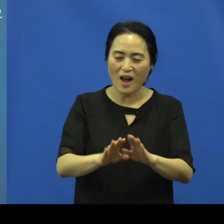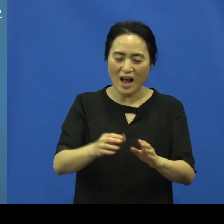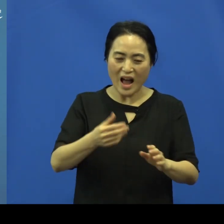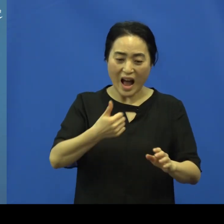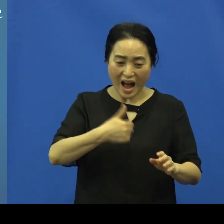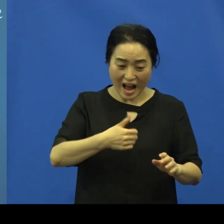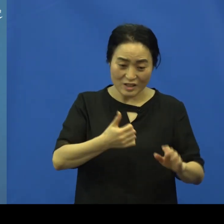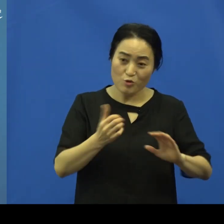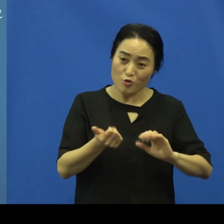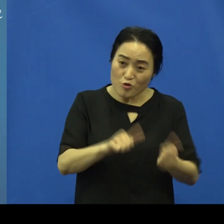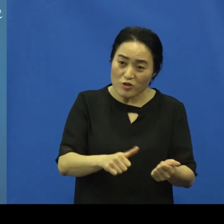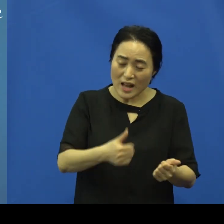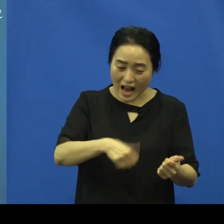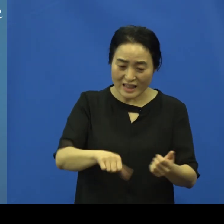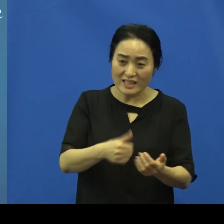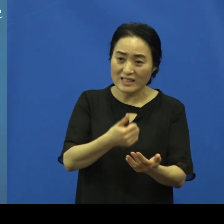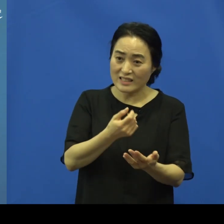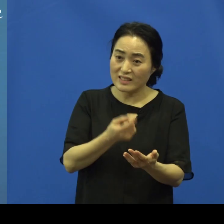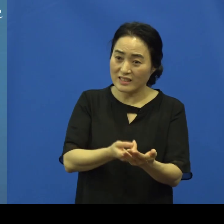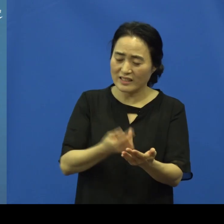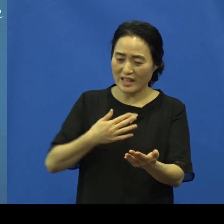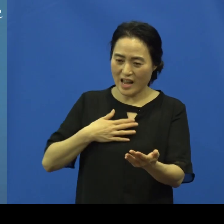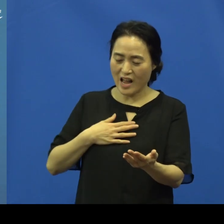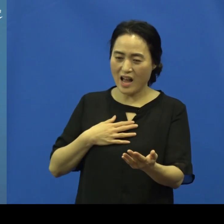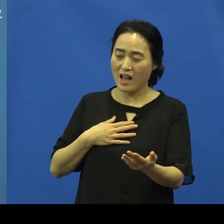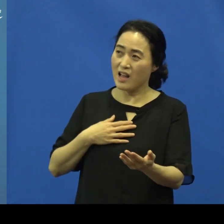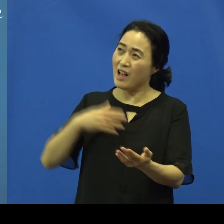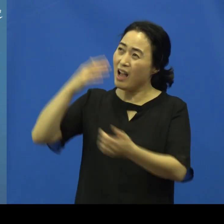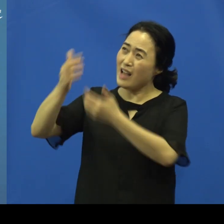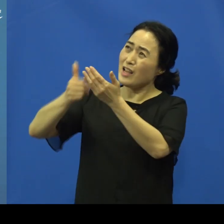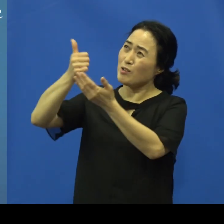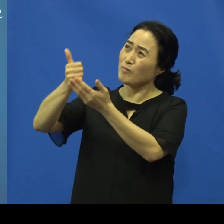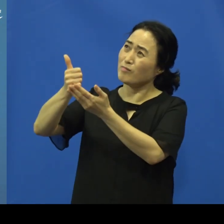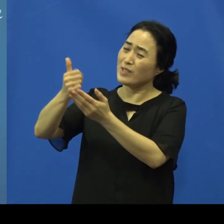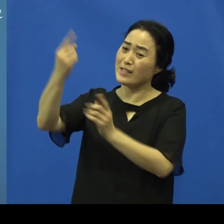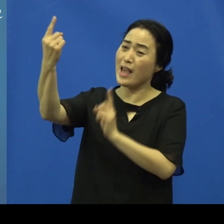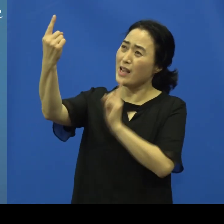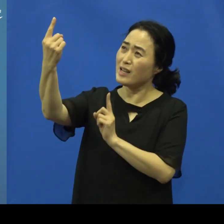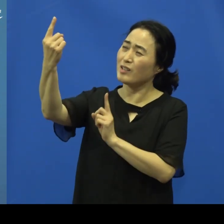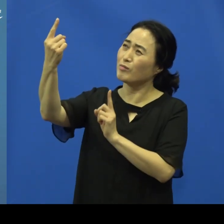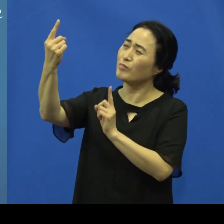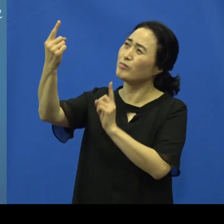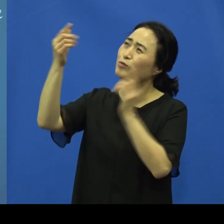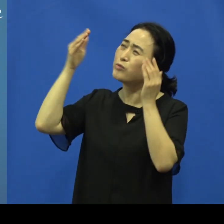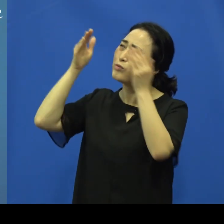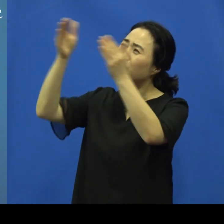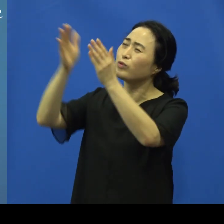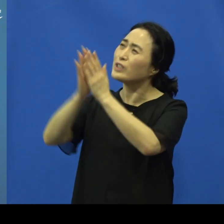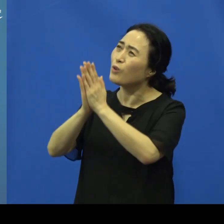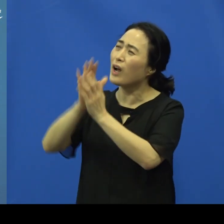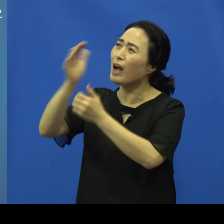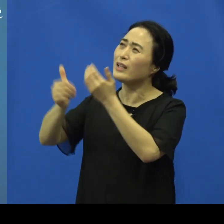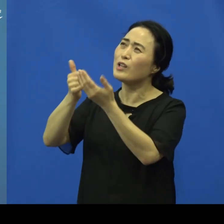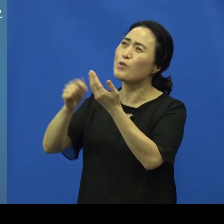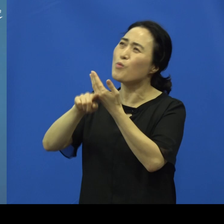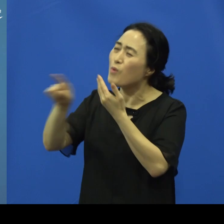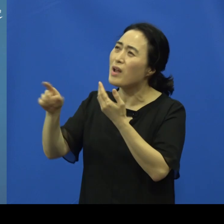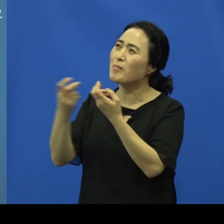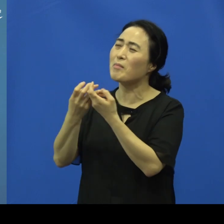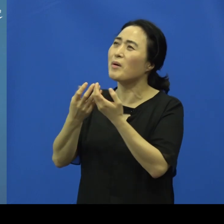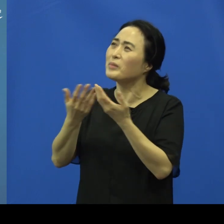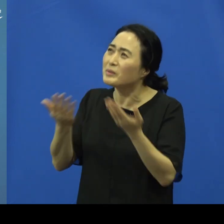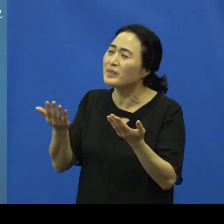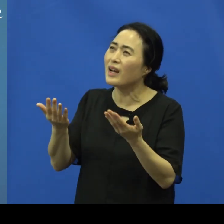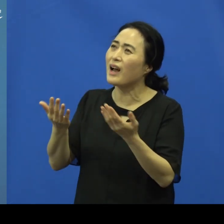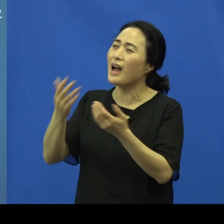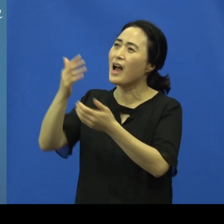두고 하나님과 엘리사밖에 없는 거예요. 1대1로 독대하는 거예요. 하나님만 바라보고, 하나님 외에는 다른 길이 없습니다. 하나님만이